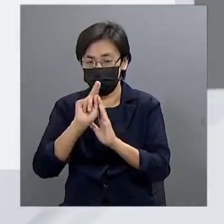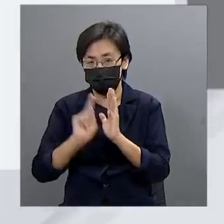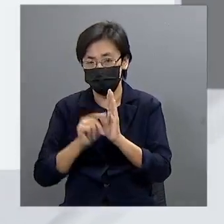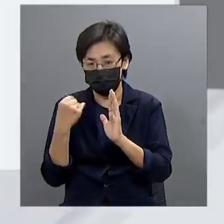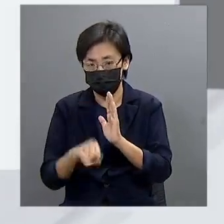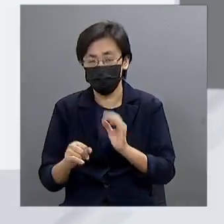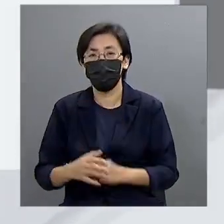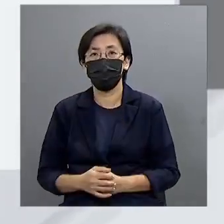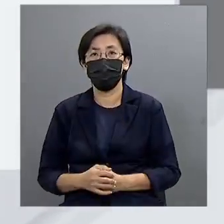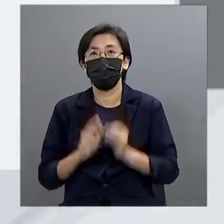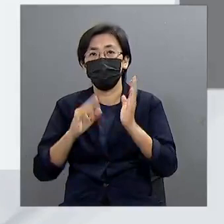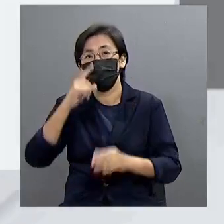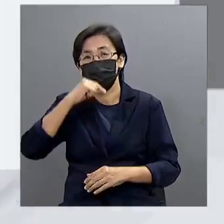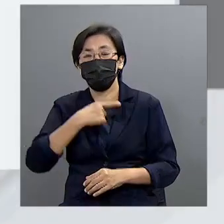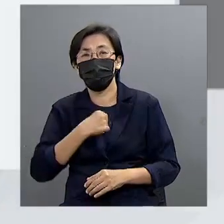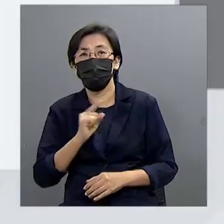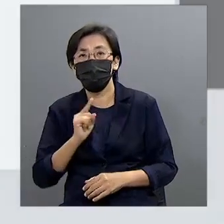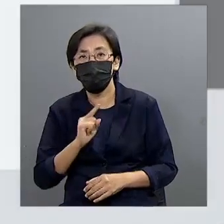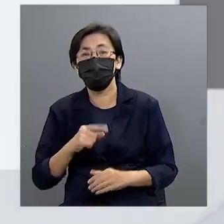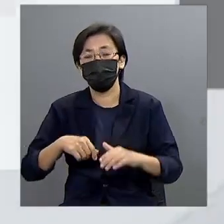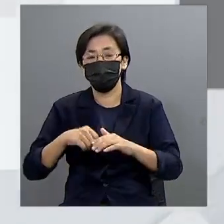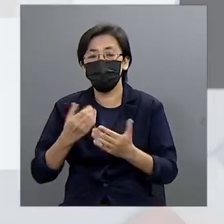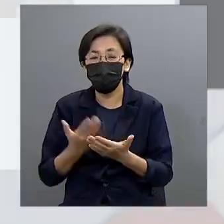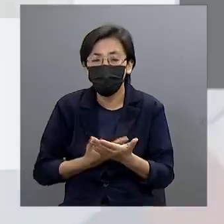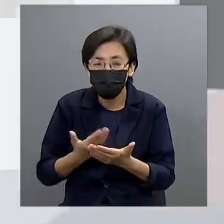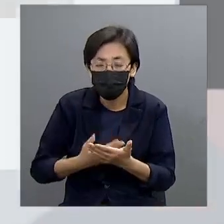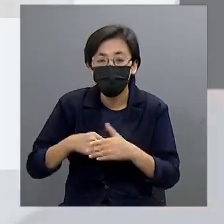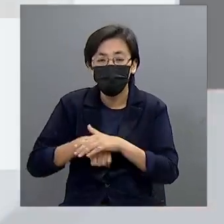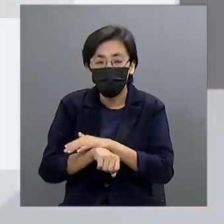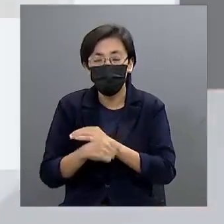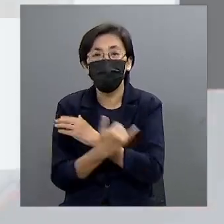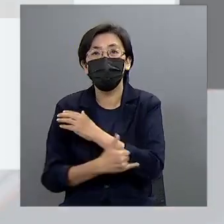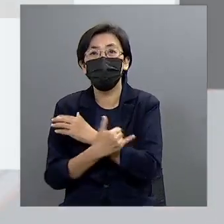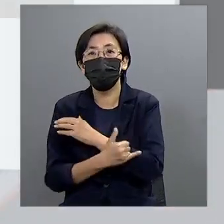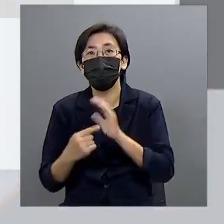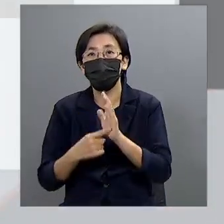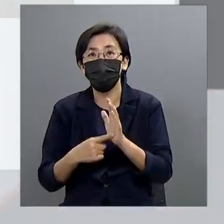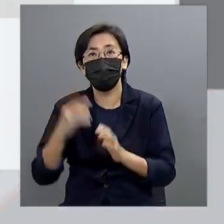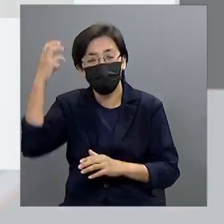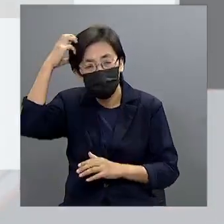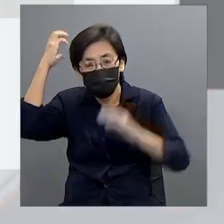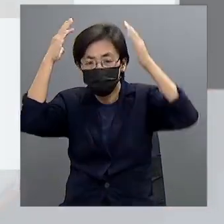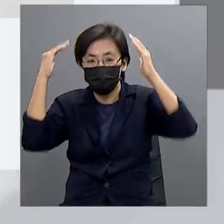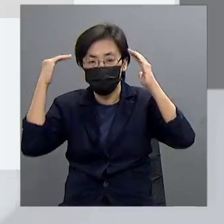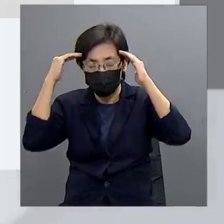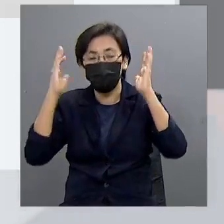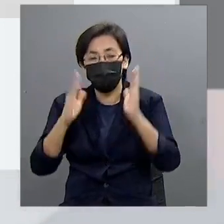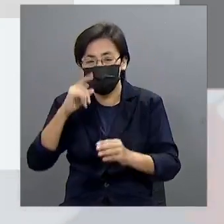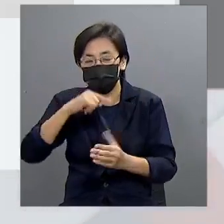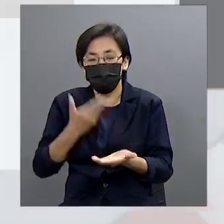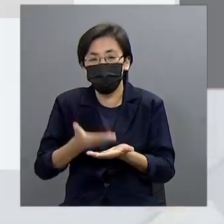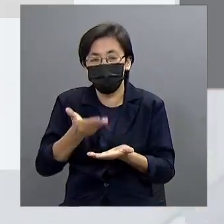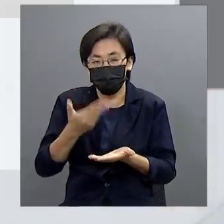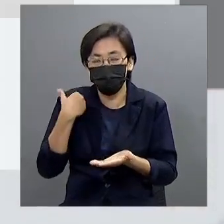ไทยนิยมเล่นหวยต่างประเทศกันด้วยอย่างที่ผู้ชมเคยได้ยินนะหวยลาวหวยเวียดนามประกาศมาคนไทยก็เล่นกันด้วยเหมือนกันมีหวยหุ้นด้ว